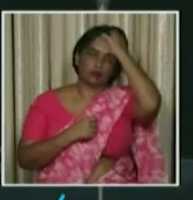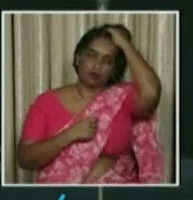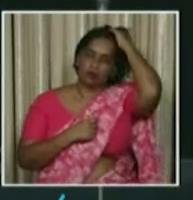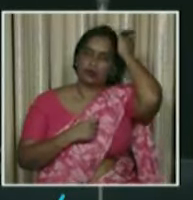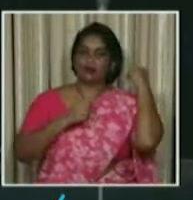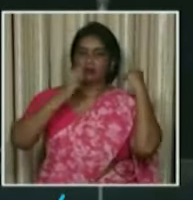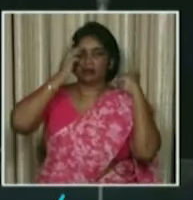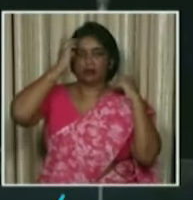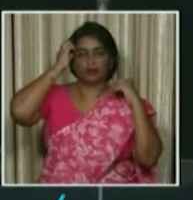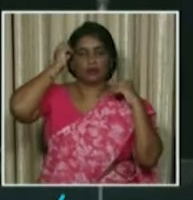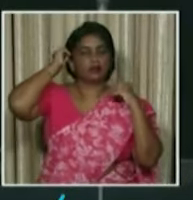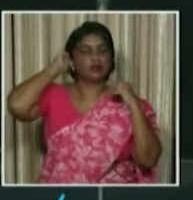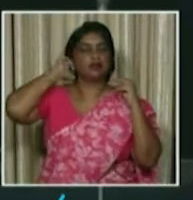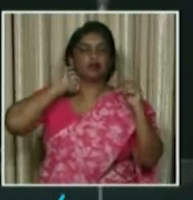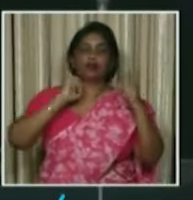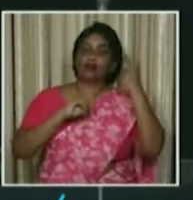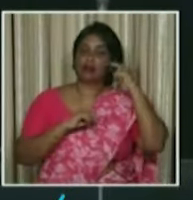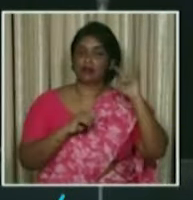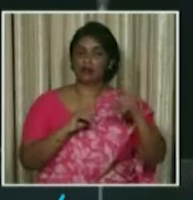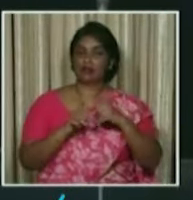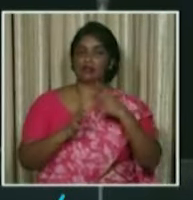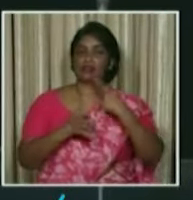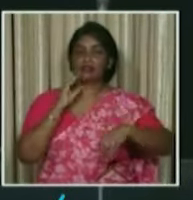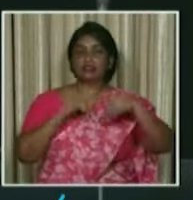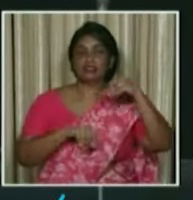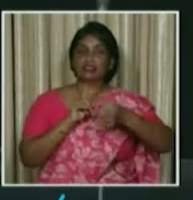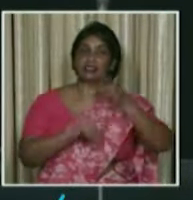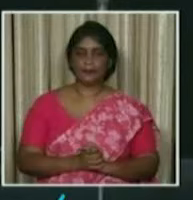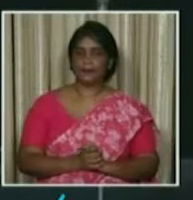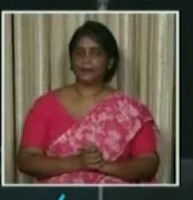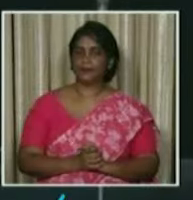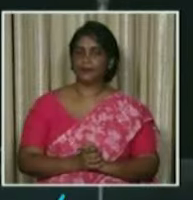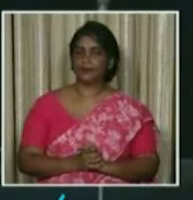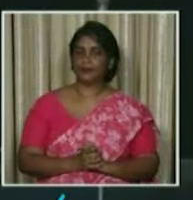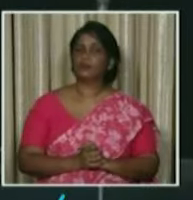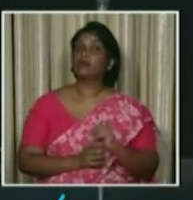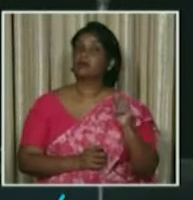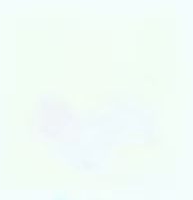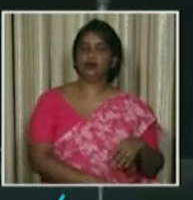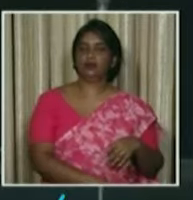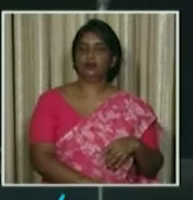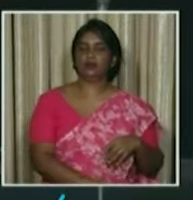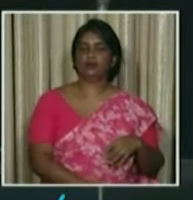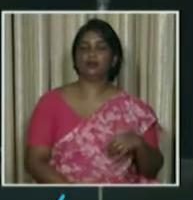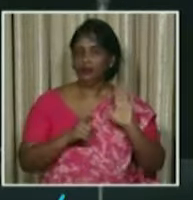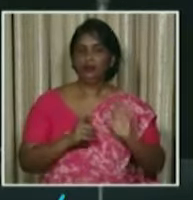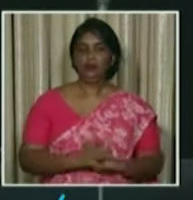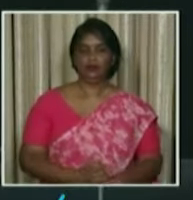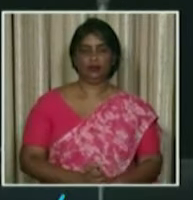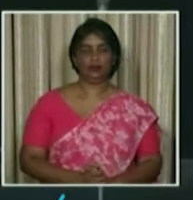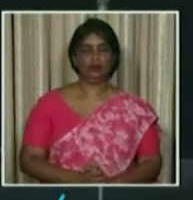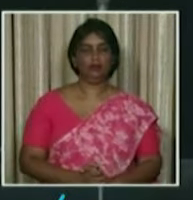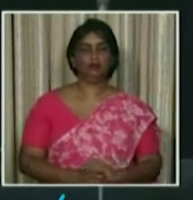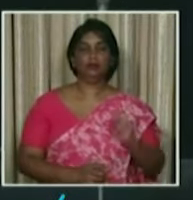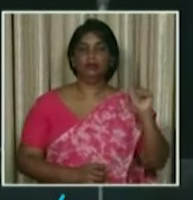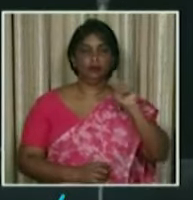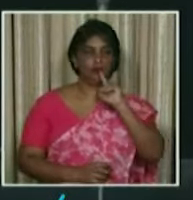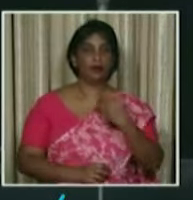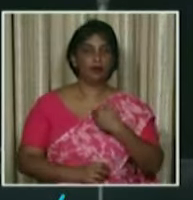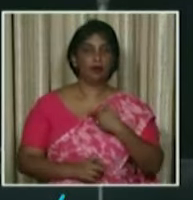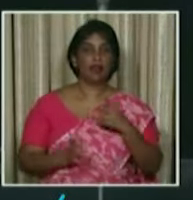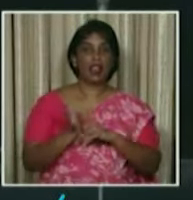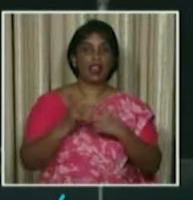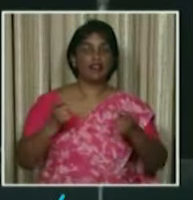ලනු දුන්නාම මේගොල්ලෝ හිතනවා ජනාධිපති අපේක්ෂක කළා ජනාධිපතිරු වෙන්න පුළුවන් කියලා. මේක තමයි මේ රටේ වෙලා තියෙන්නේ. ඒ විතරක් නෙවෙයි. දැන් මෙයා කියනවා මම පොලේ